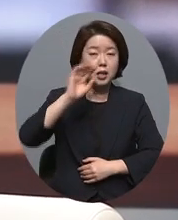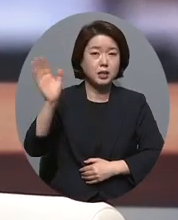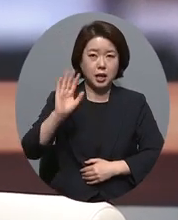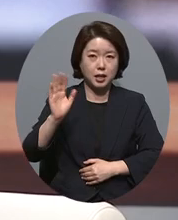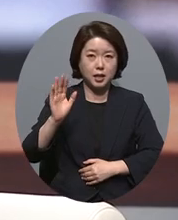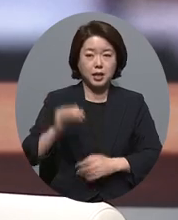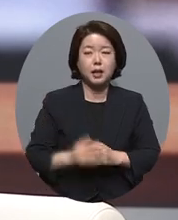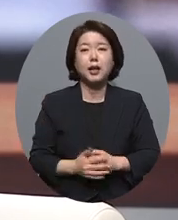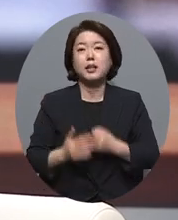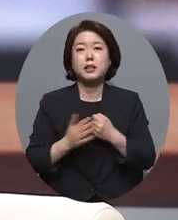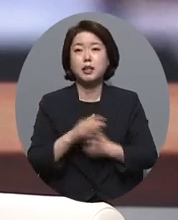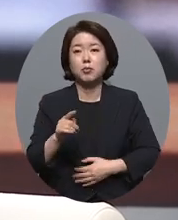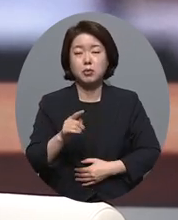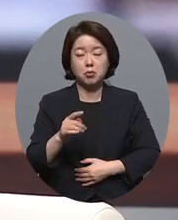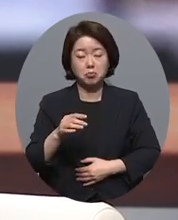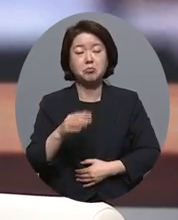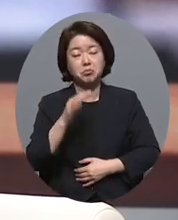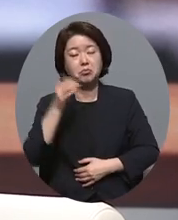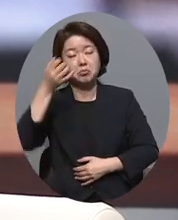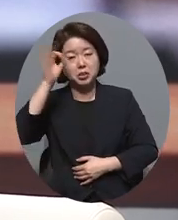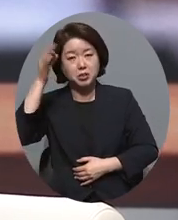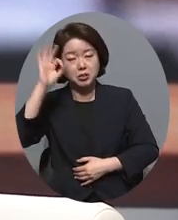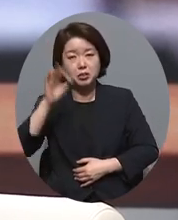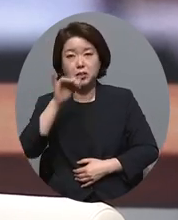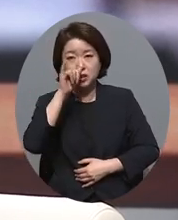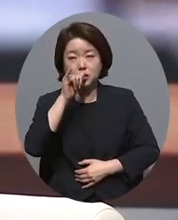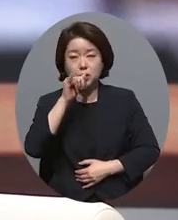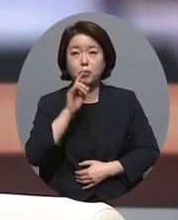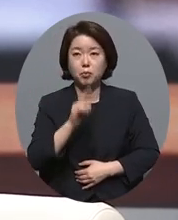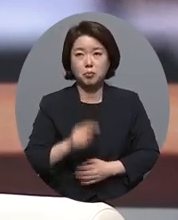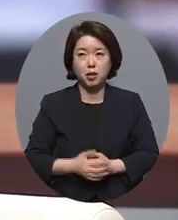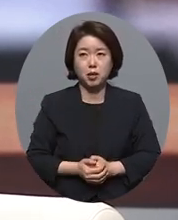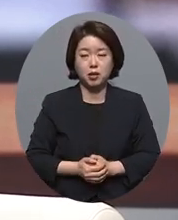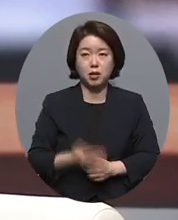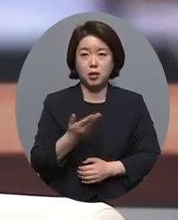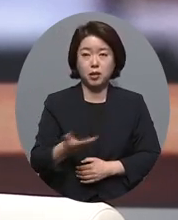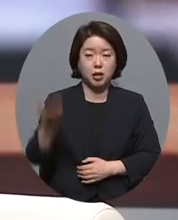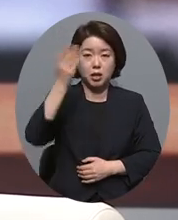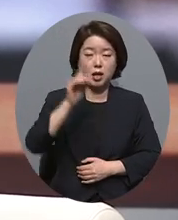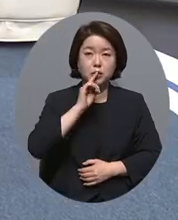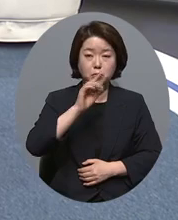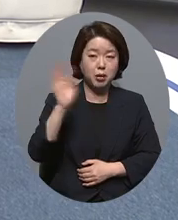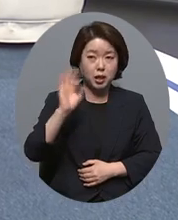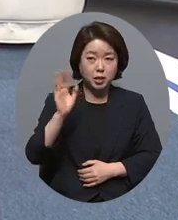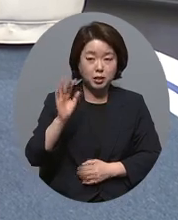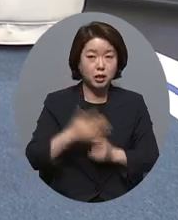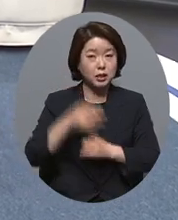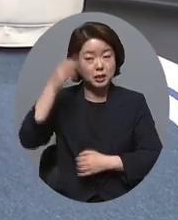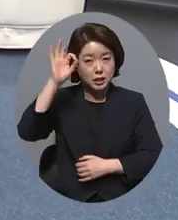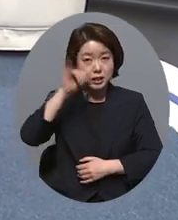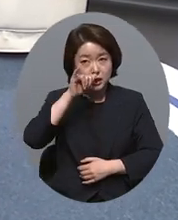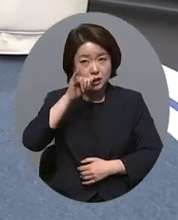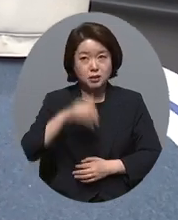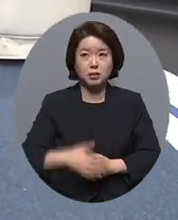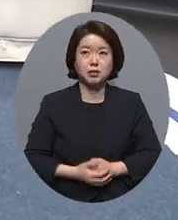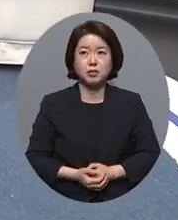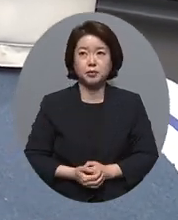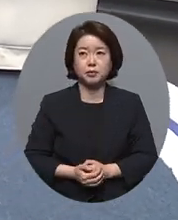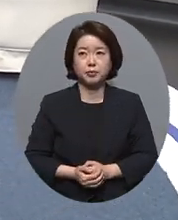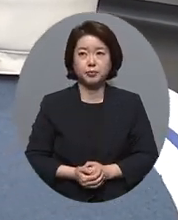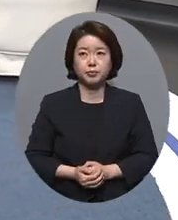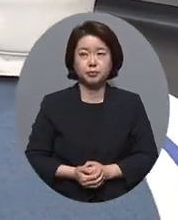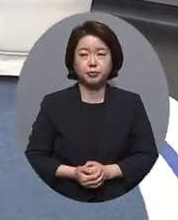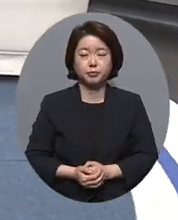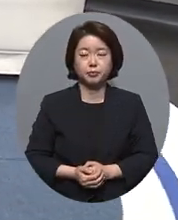그래서 인정한 것 아니냐라는 얘기도 있었는데 항소하지 않았다는 건 어느 정도 인정하는 부분 아닌가 싶기도 합니다 그